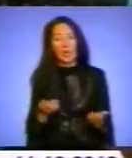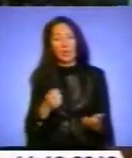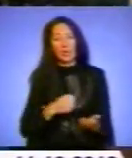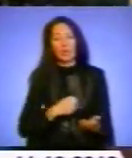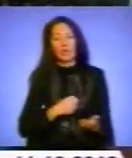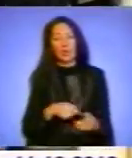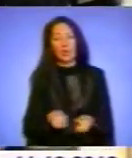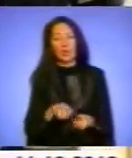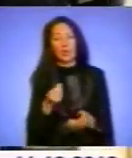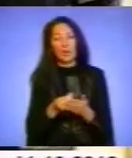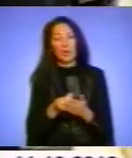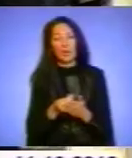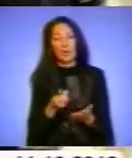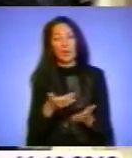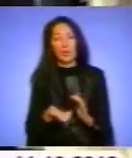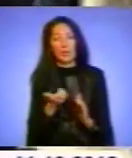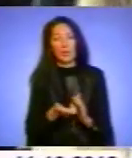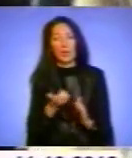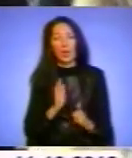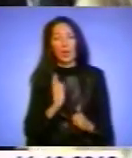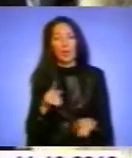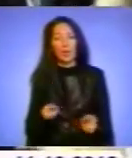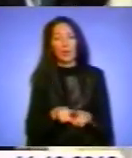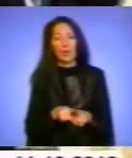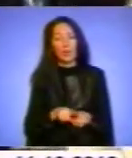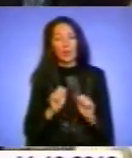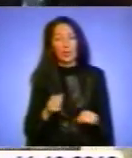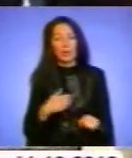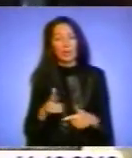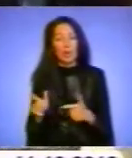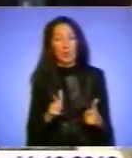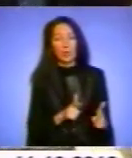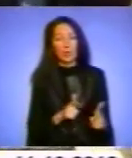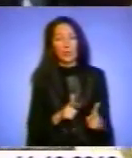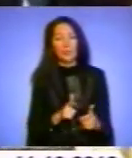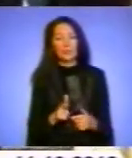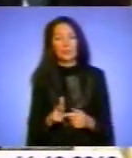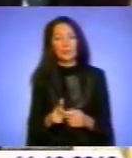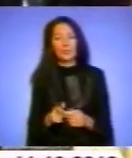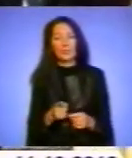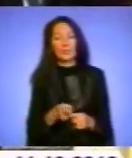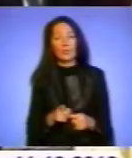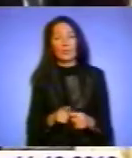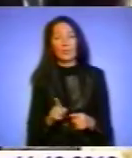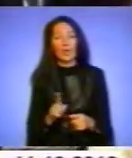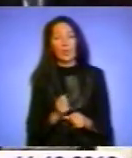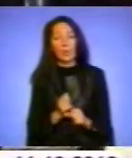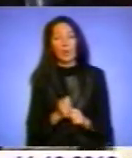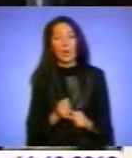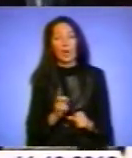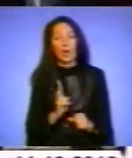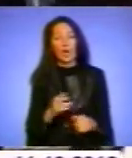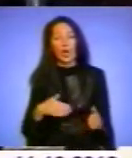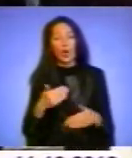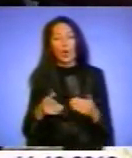фінанси поїдь романси. Буде така нагода, то ми готові. А які кроки вже сьогодні будуть для цього роботи? Які